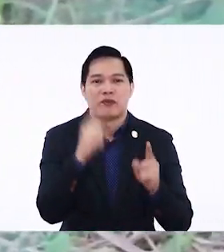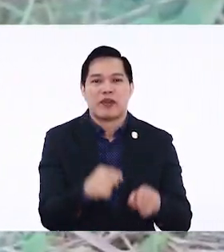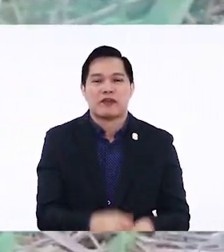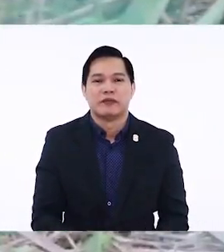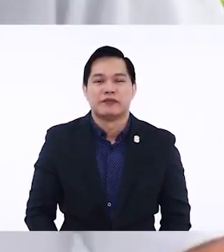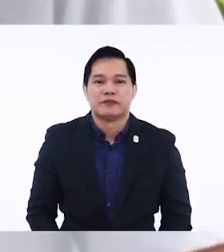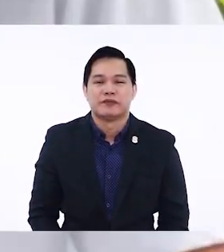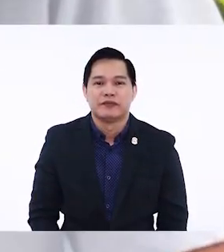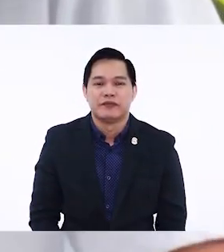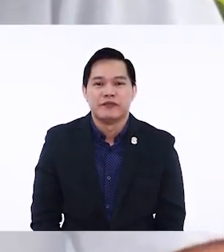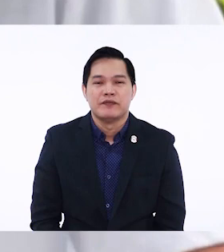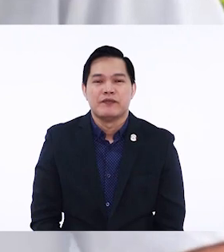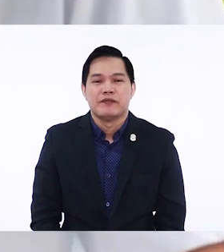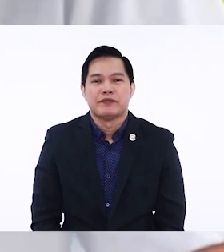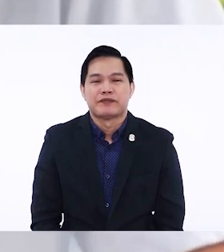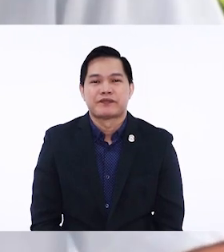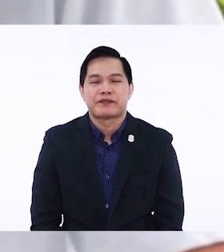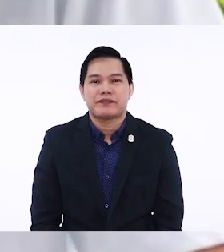ito.